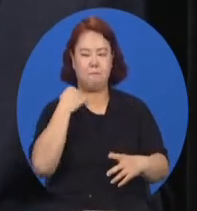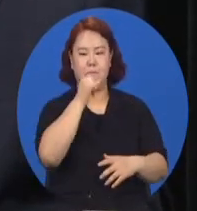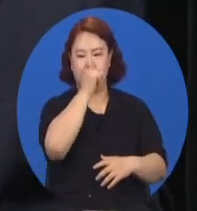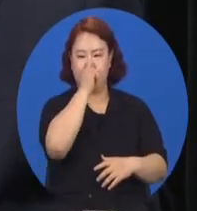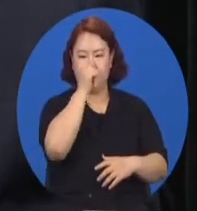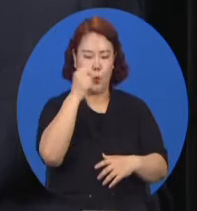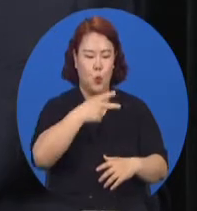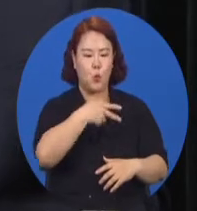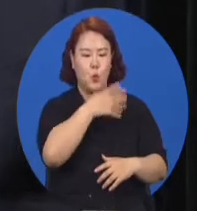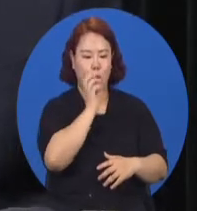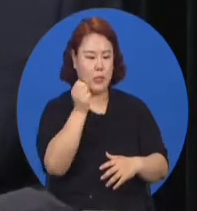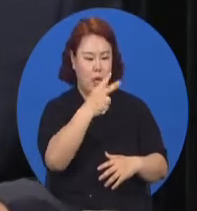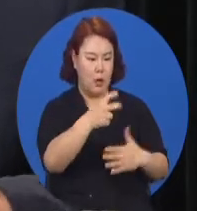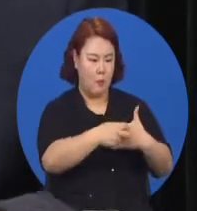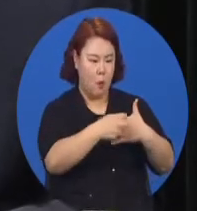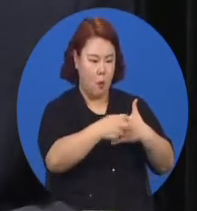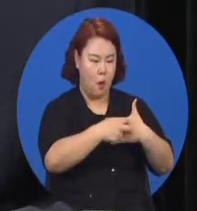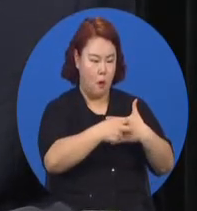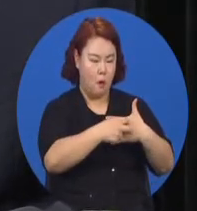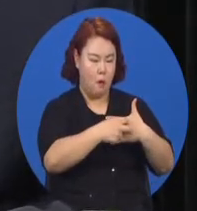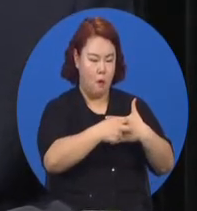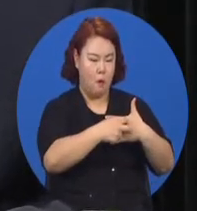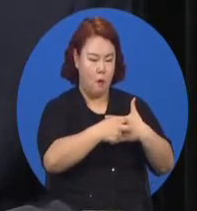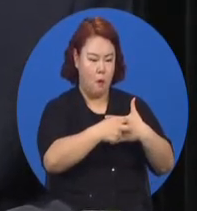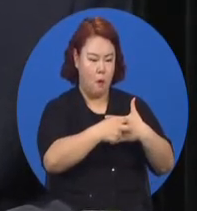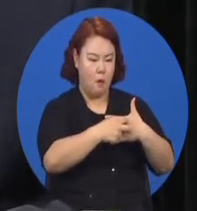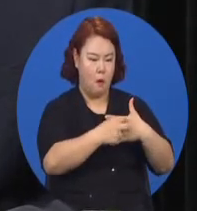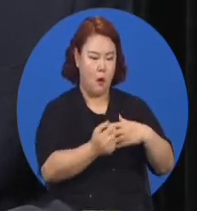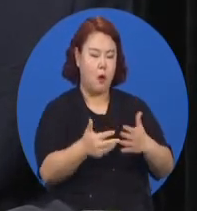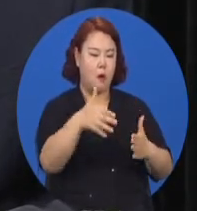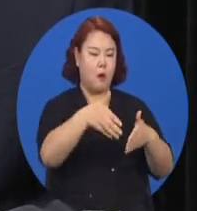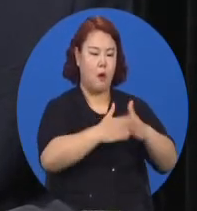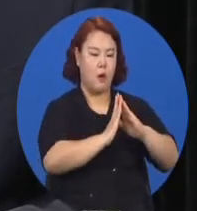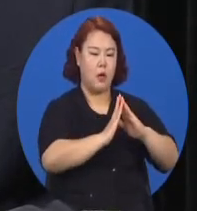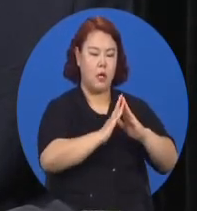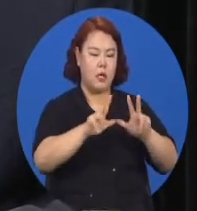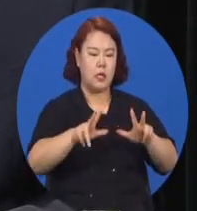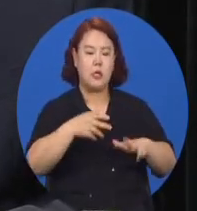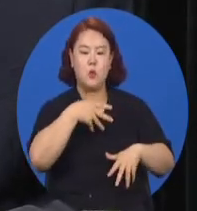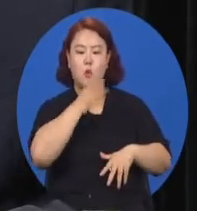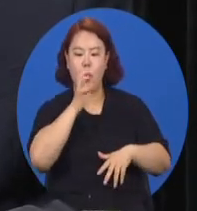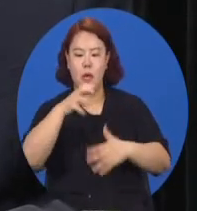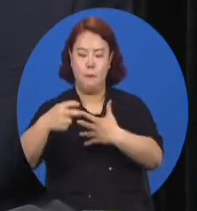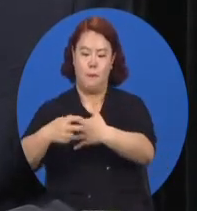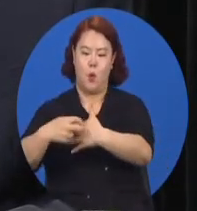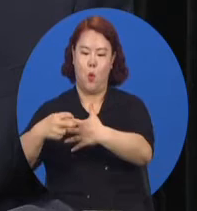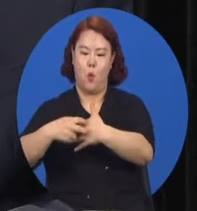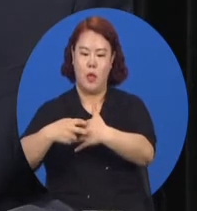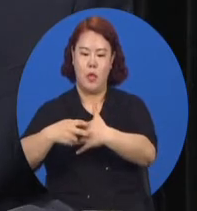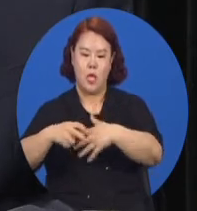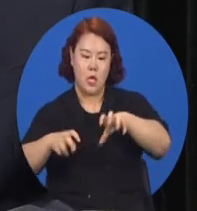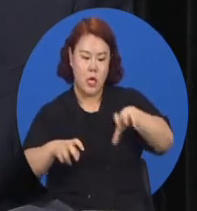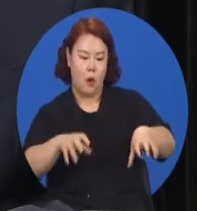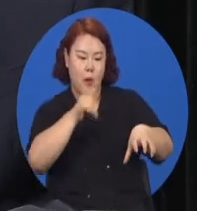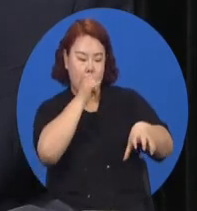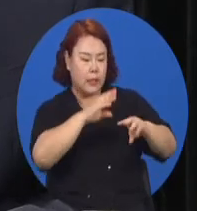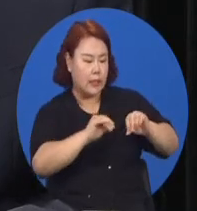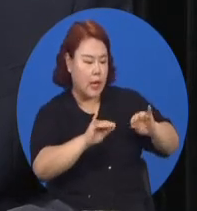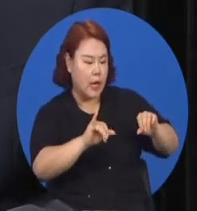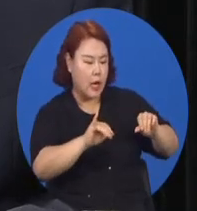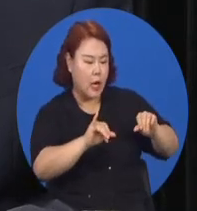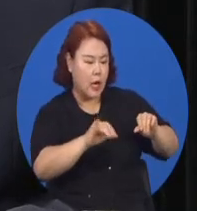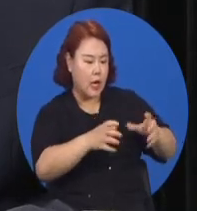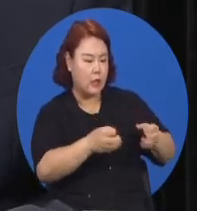그다음에 노인재활병원 건립은 지금 기존에 있는 노인군립병원 옆에 있는 부지를 활용해서 새롭게